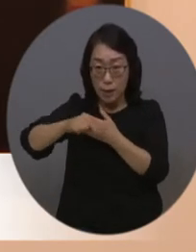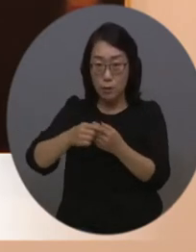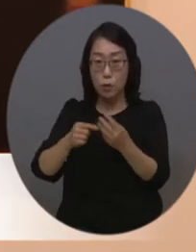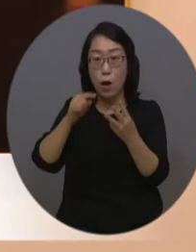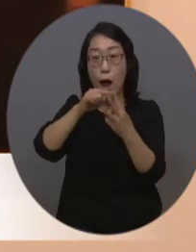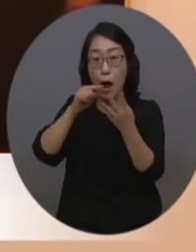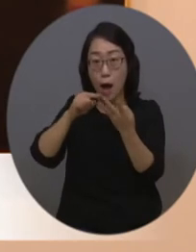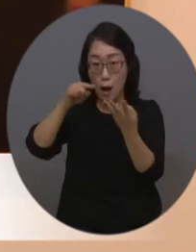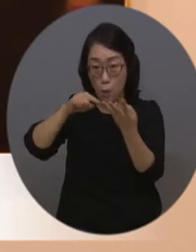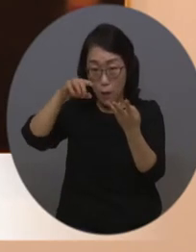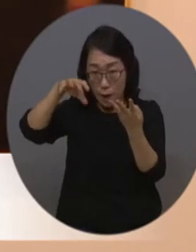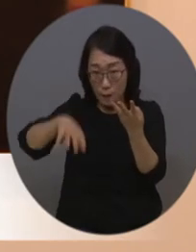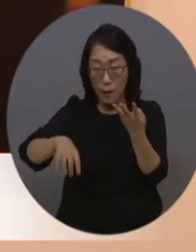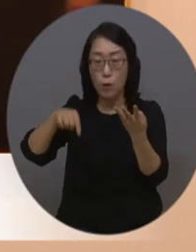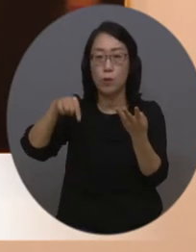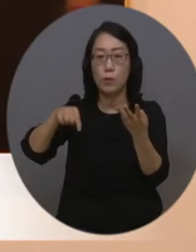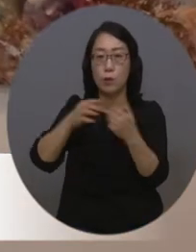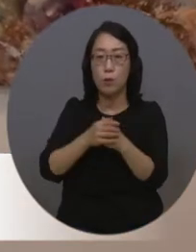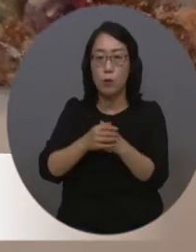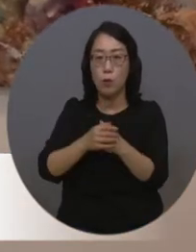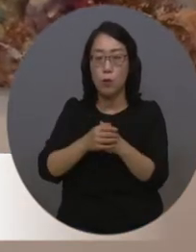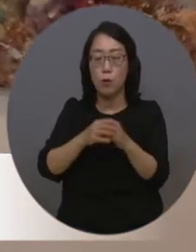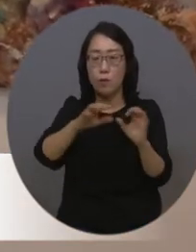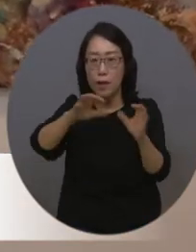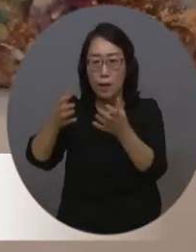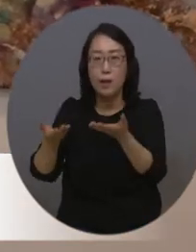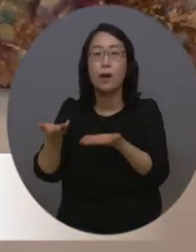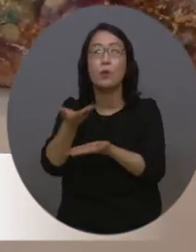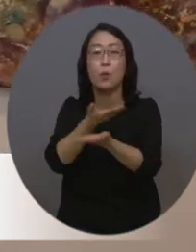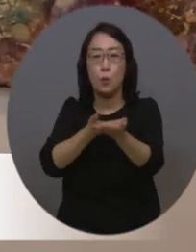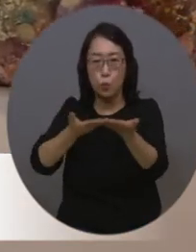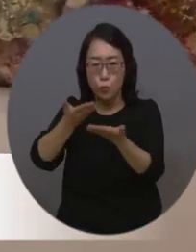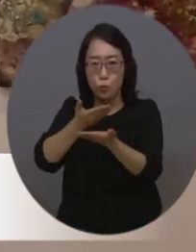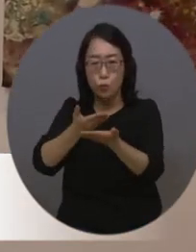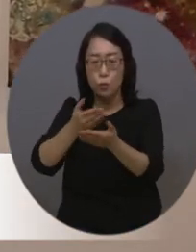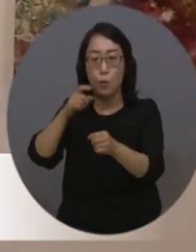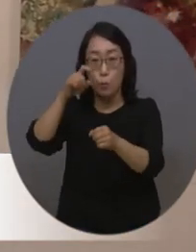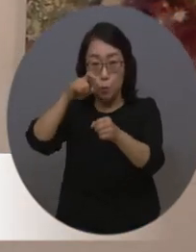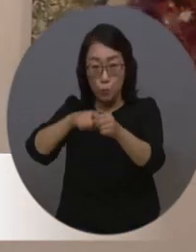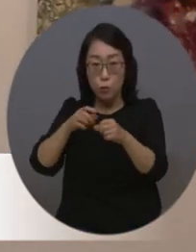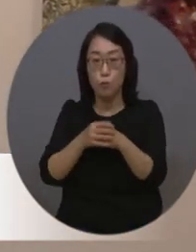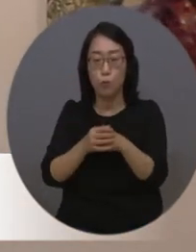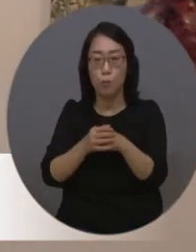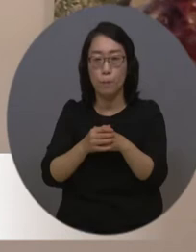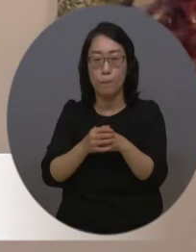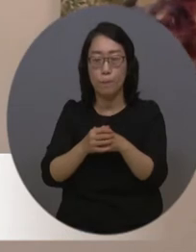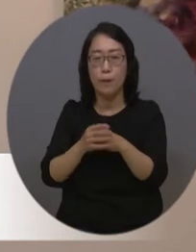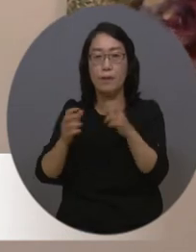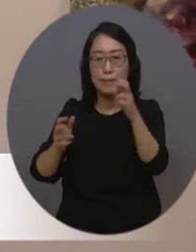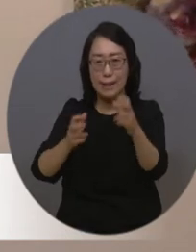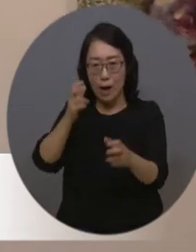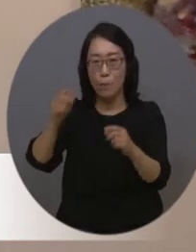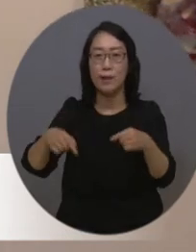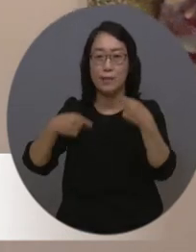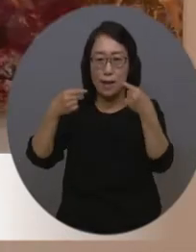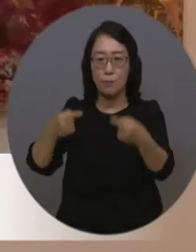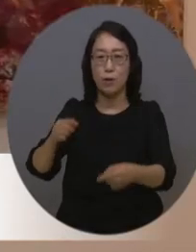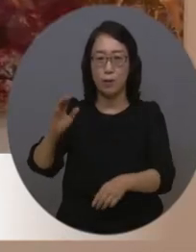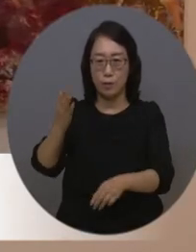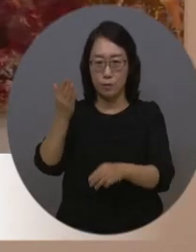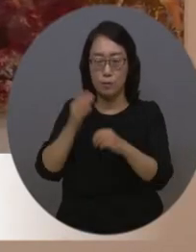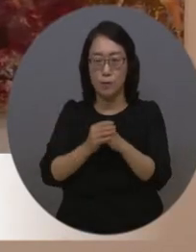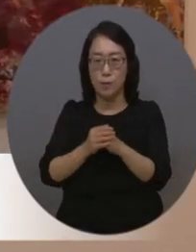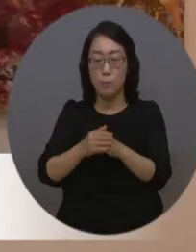순천시 에서 국제교류를 추진을 하는데 저희가 그 그 사업에 참여하게 됐습니다